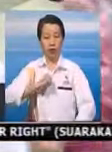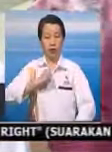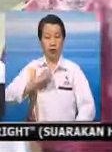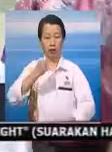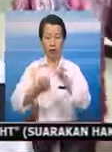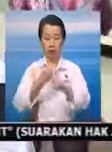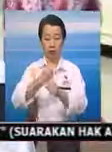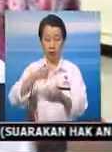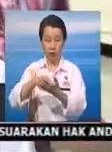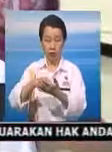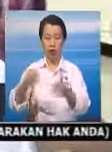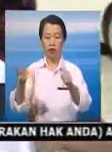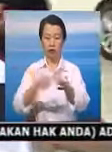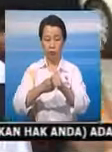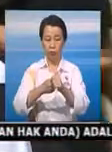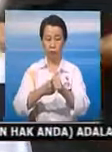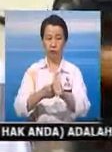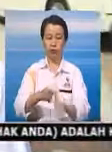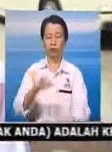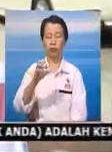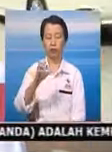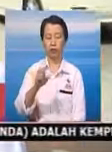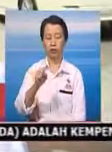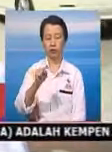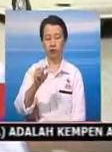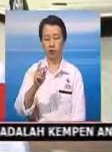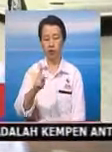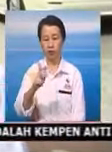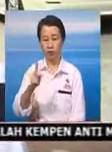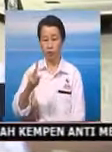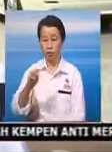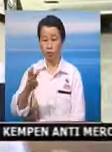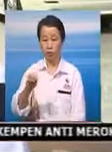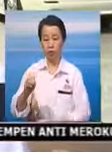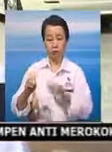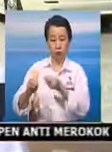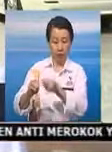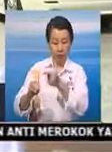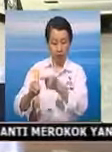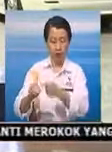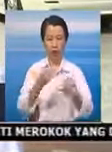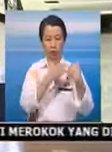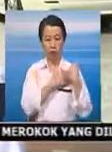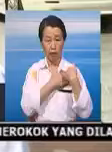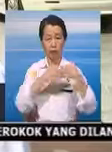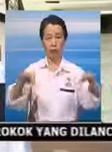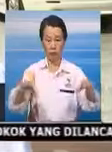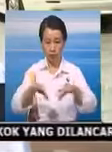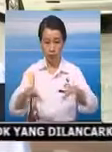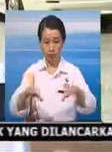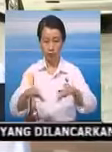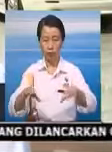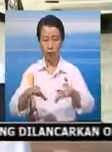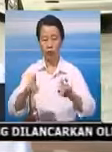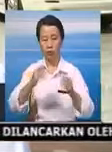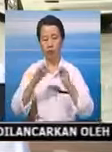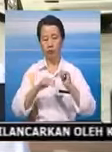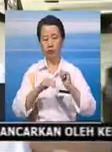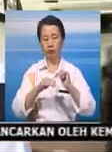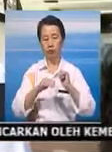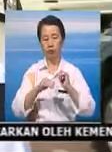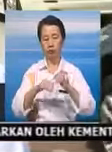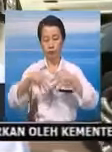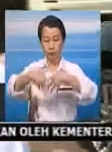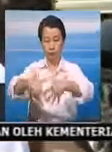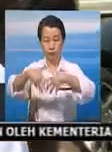ini, kali pertama Kementerian Komunikasi dan Multimedia dipertanggungjawabkan sepenuhnya untuk melaksanakan perbarisan